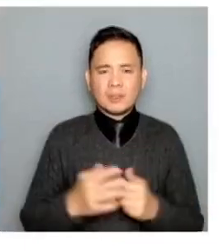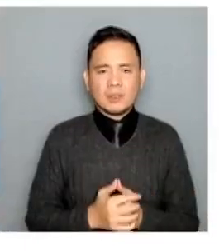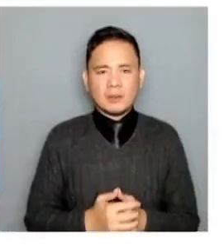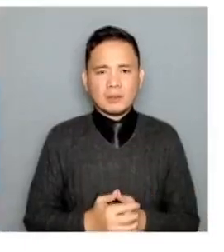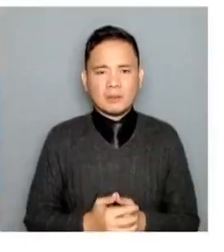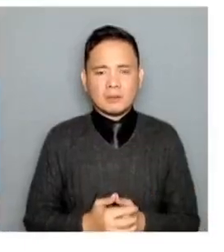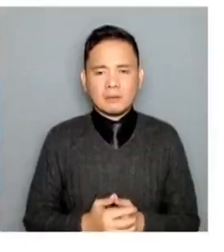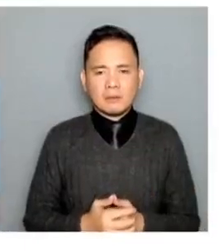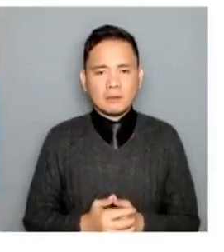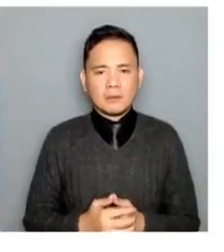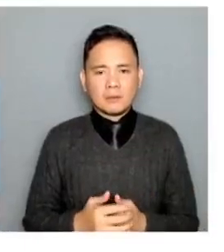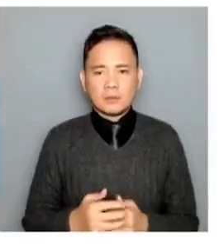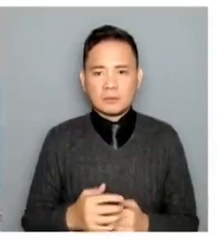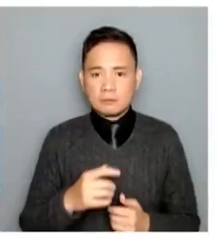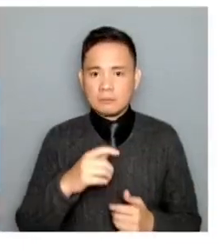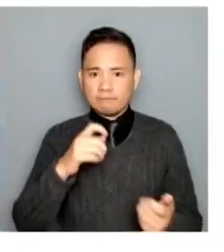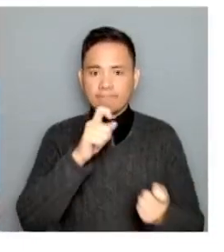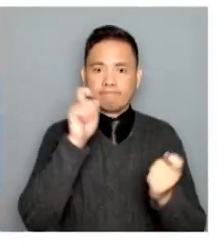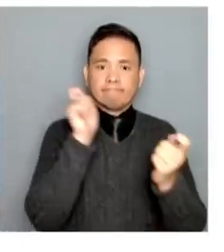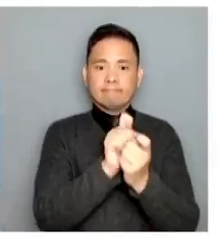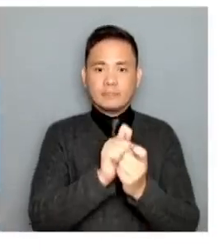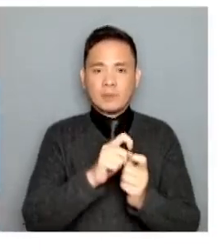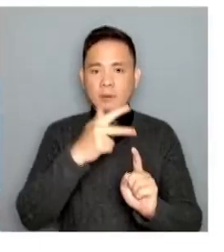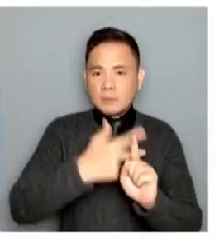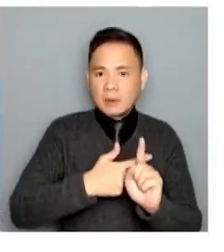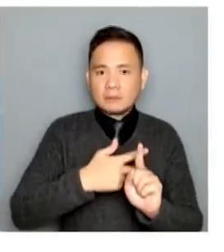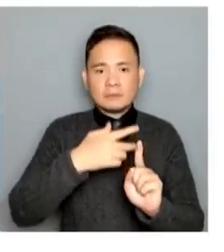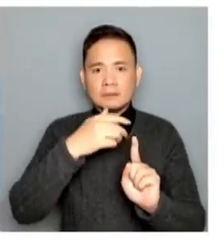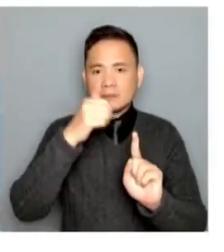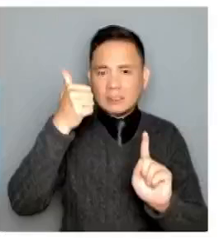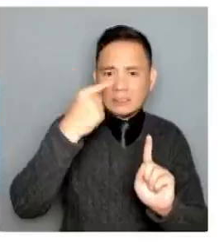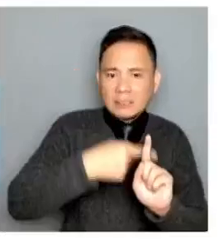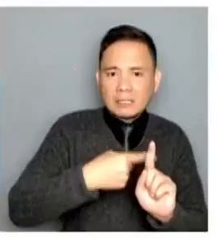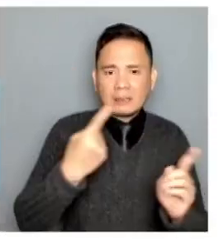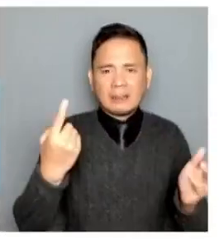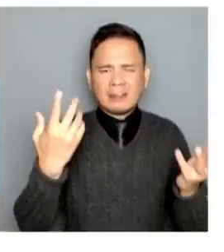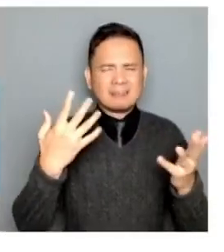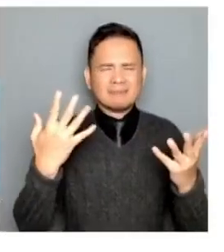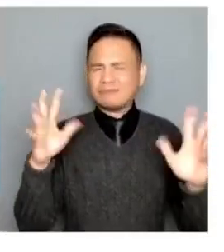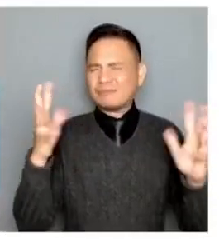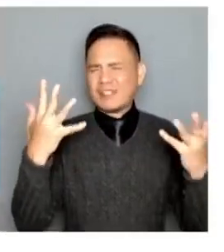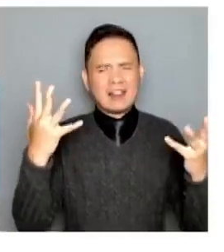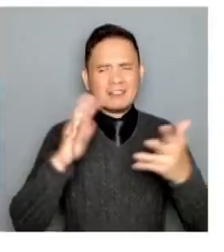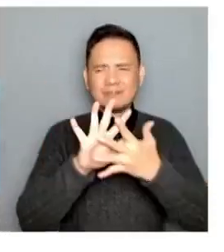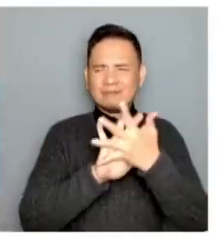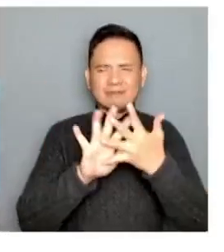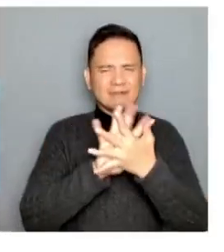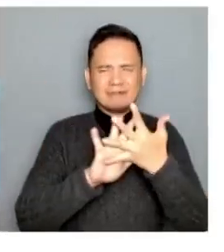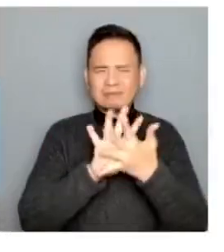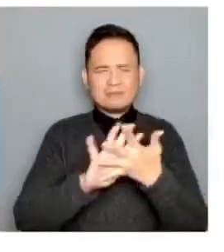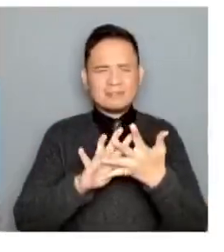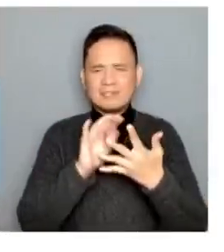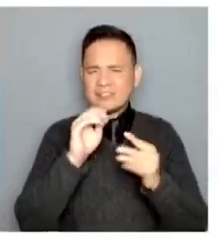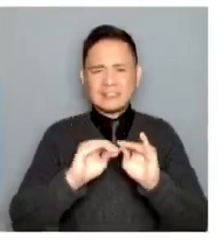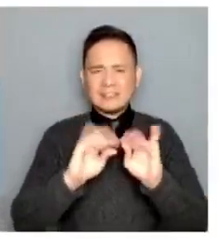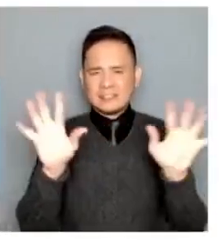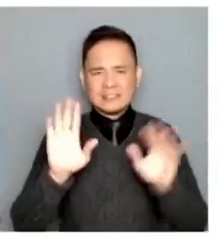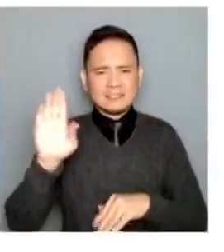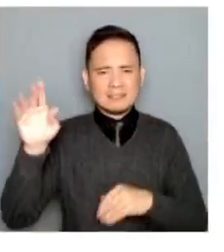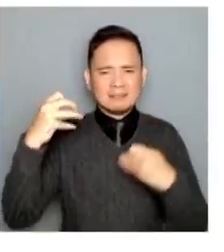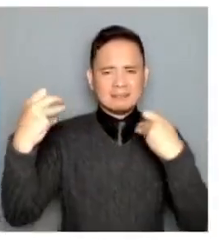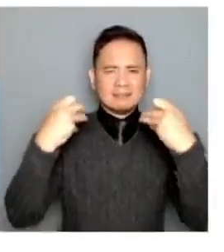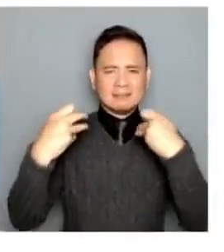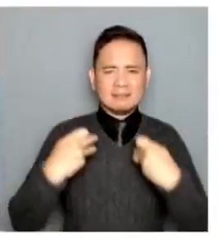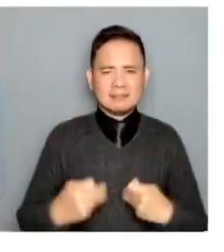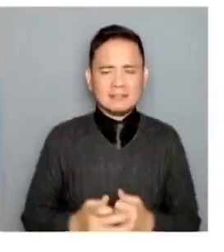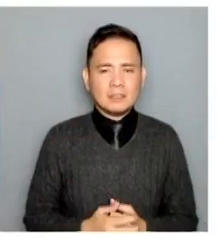3 months, after 6 months, tapos tayo. Wala pong ganong konkreto na malinaw talaga na sasabihin ng Coast Guard sa amin, oh,